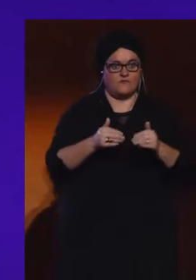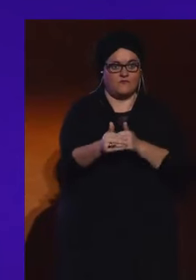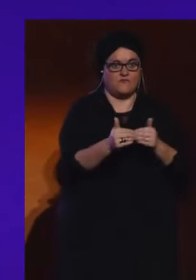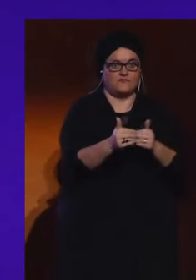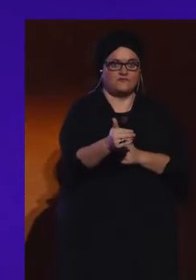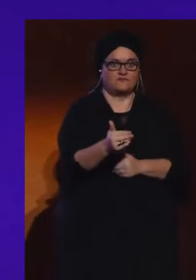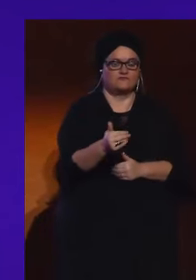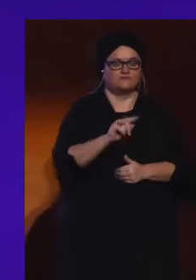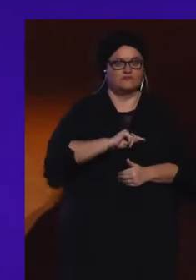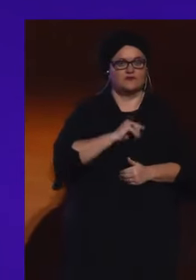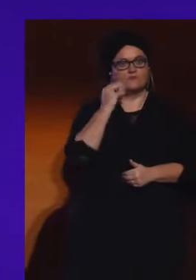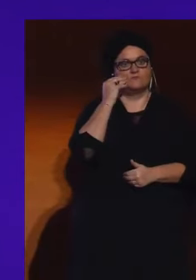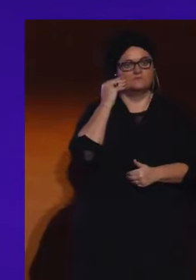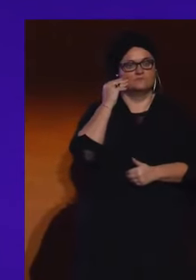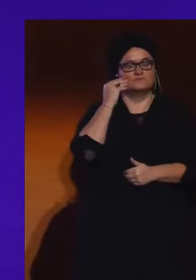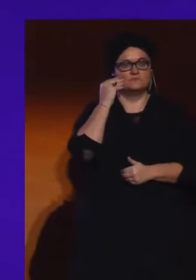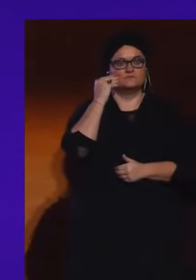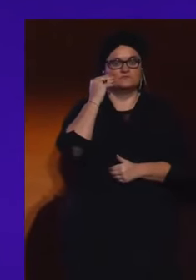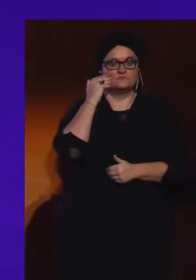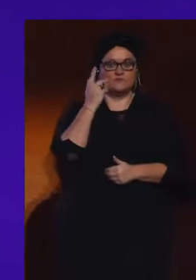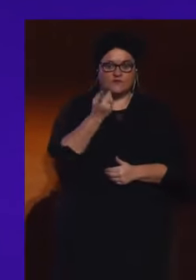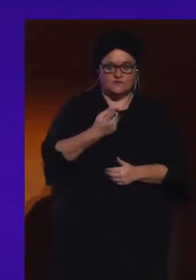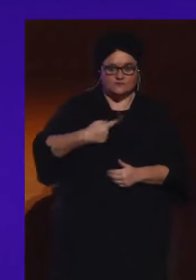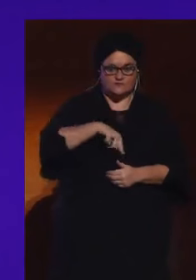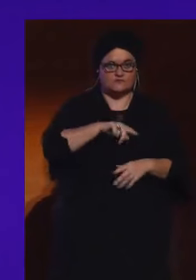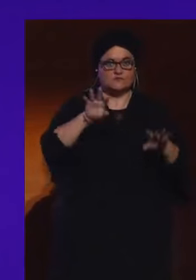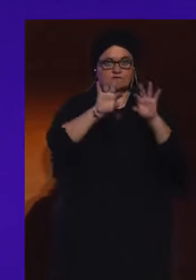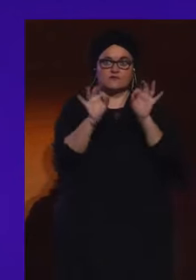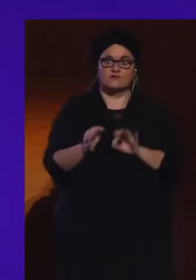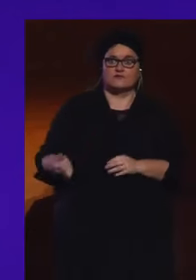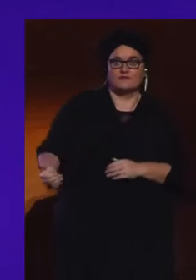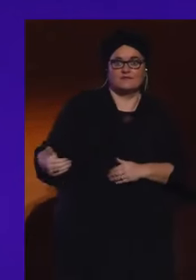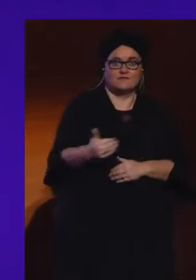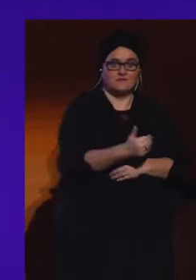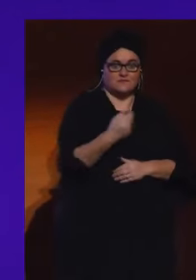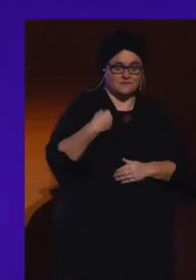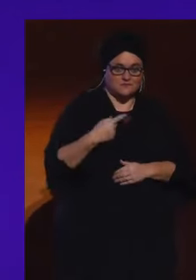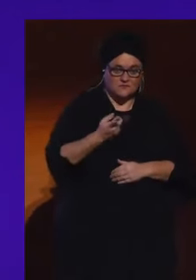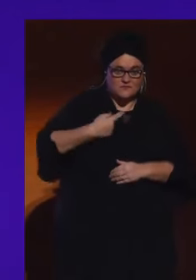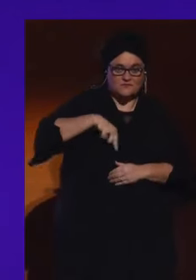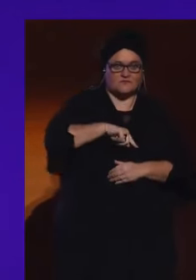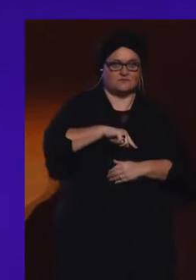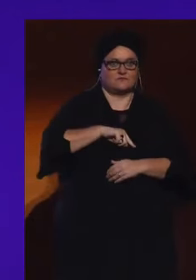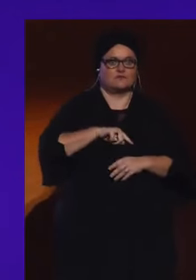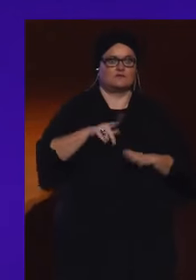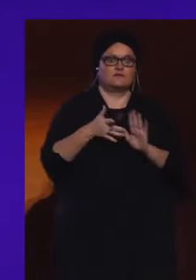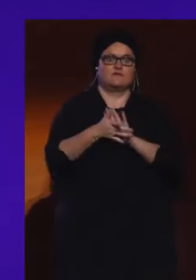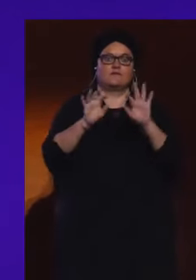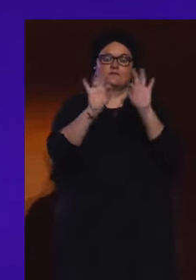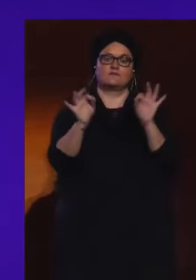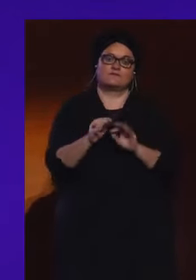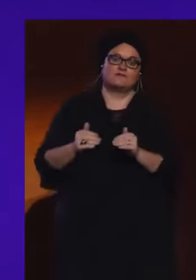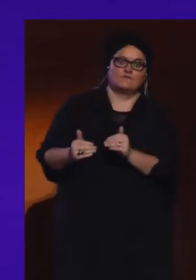etorkizun horri buruz nago arro. Gurea, Euskal Herria Bildurena, Euskal Herriaren etorkizuna